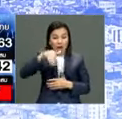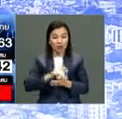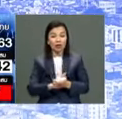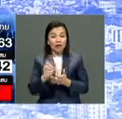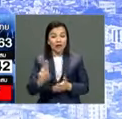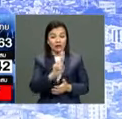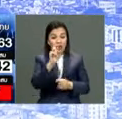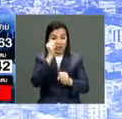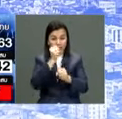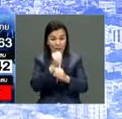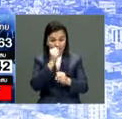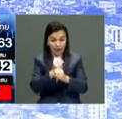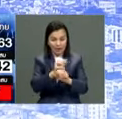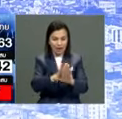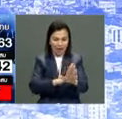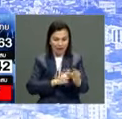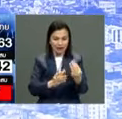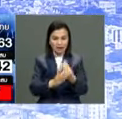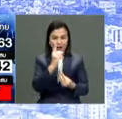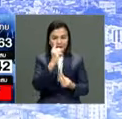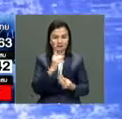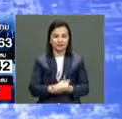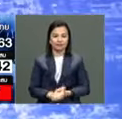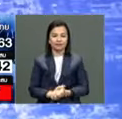ทำอะไรกับระบบนี้นะครับท่านจะชนชาวต่างชาติหรือผู้ที่เข้าใจภาษาอื่นในประเทศเราจะได้รู้ว่าประเทศเรากำลังทำอะไรอย่างไรครับก็ก็อันนี้ก็เป็นเบื้องต้นนะครับที่ภาพรวมที่เราได้ใช้งานการไปเป็นเวลา1อาทิตย์ครับ